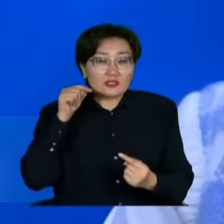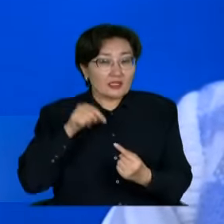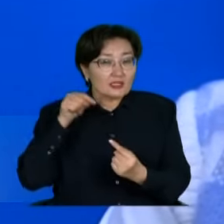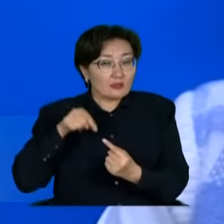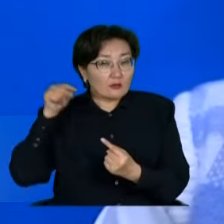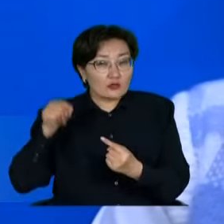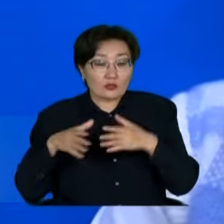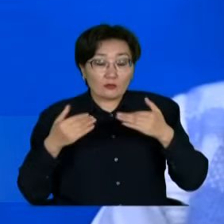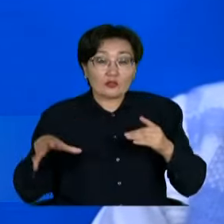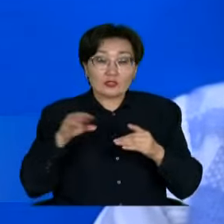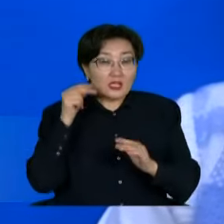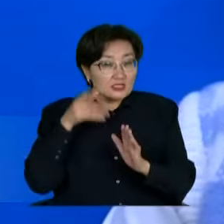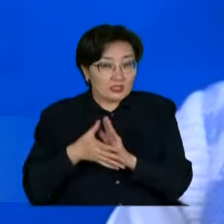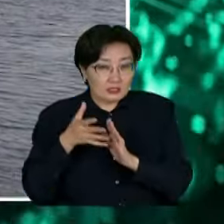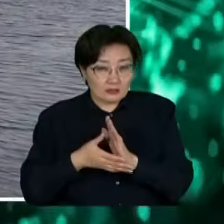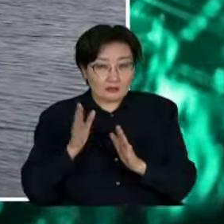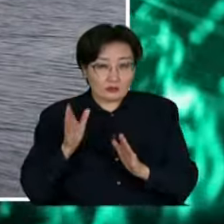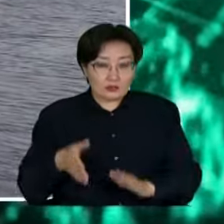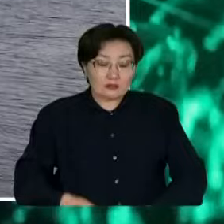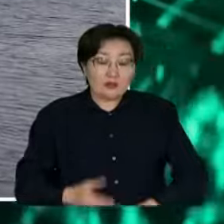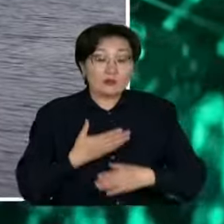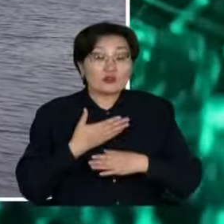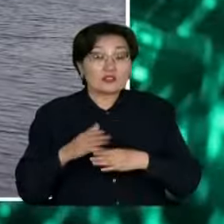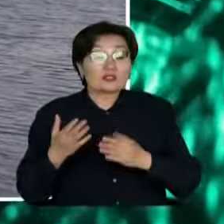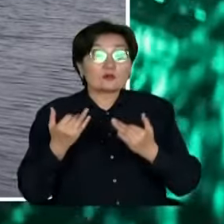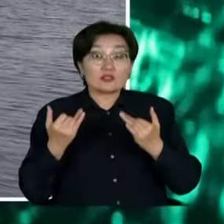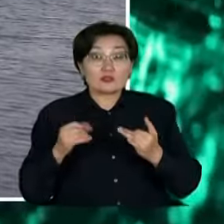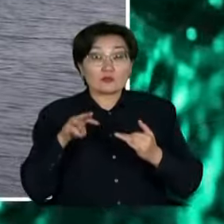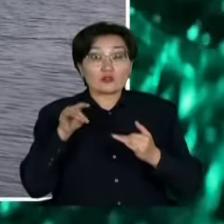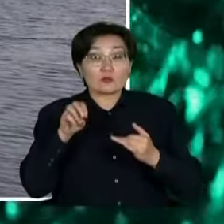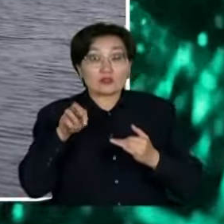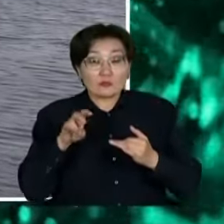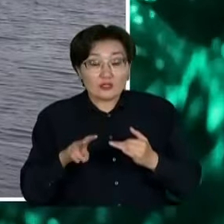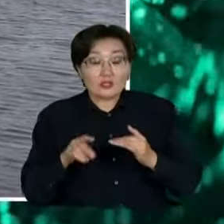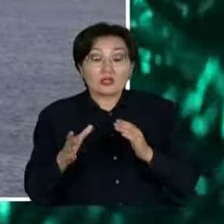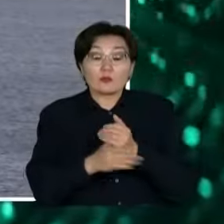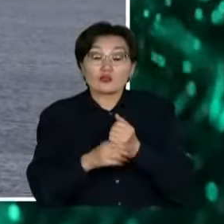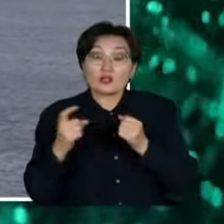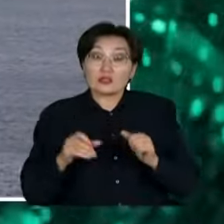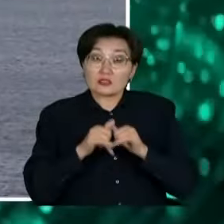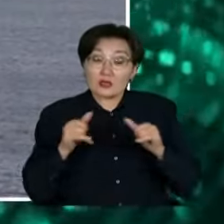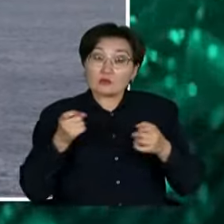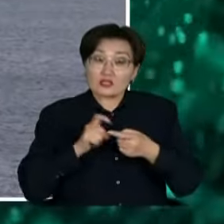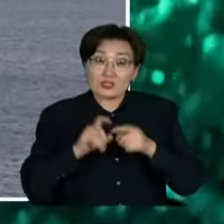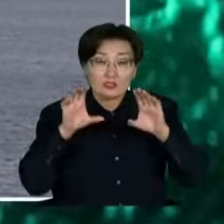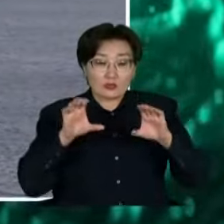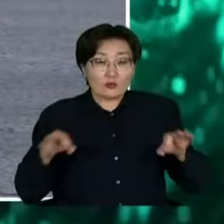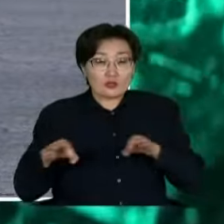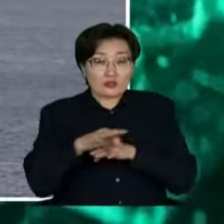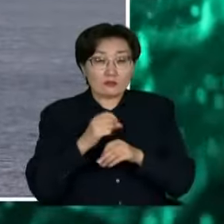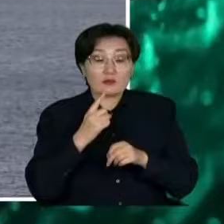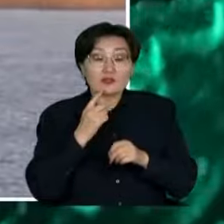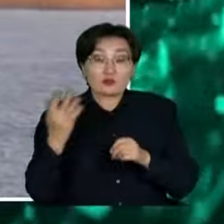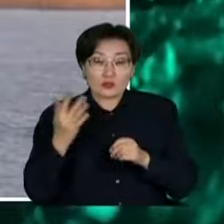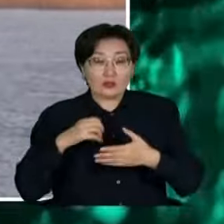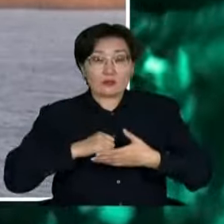па? Бұның барлығы зерделенеді. Бұдан бөлек, бүгін мәжілісмендер балық шаруашылығын дамытуға қатысты заң жобасын бірінші